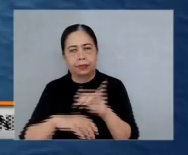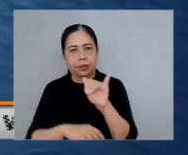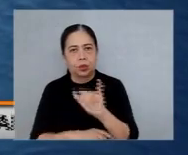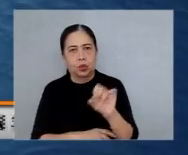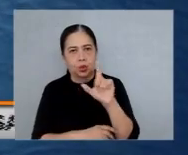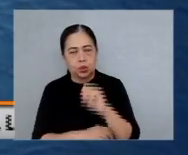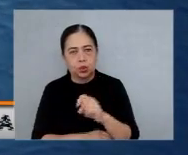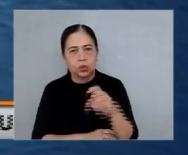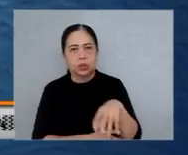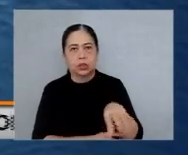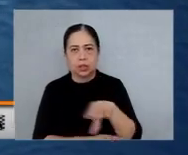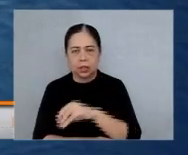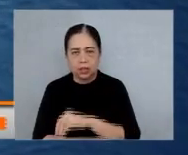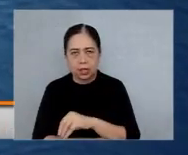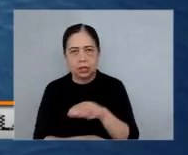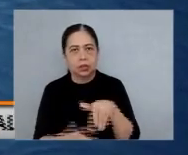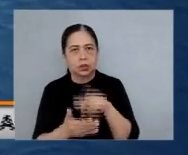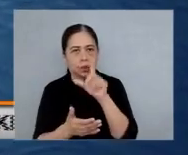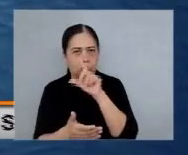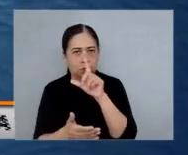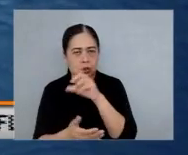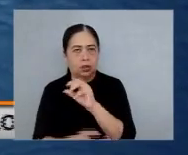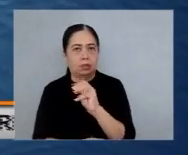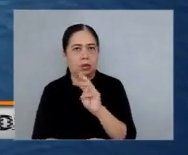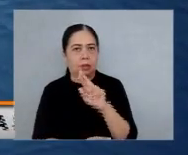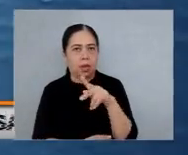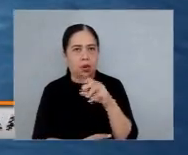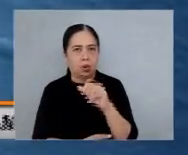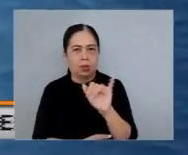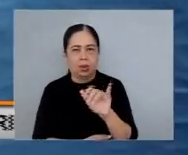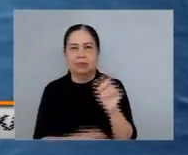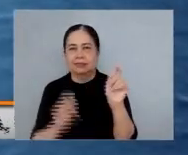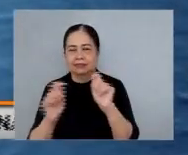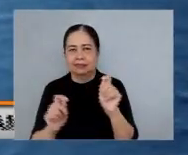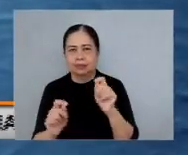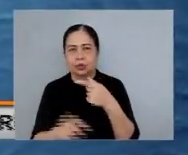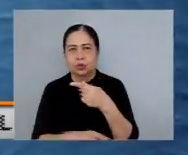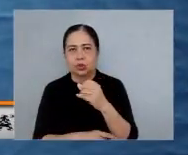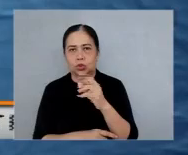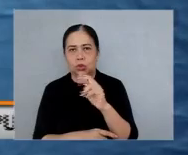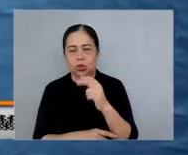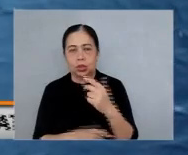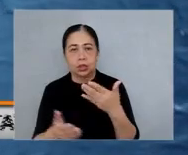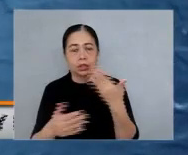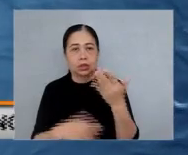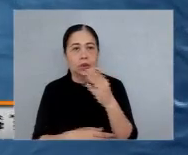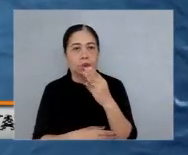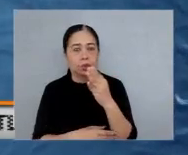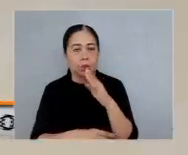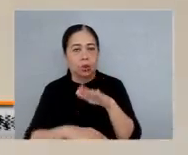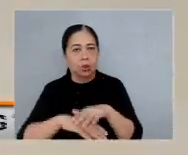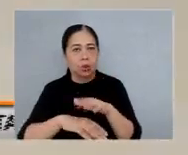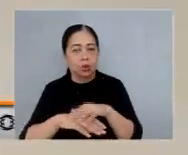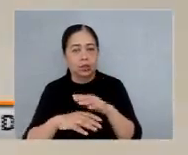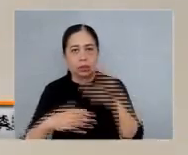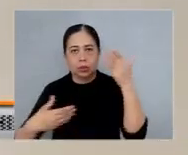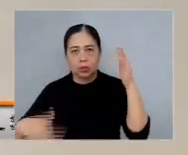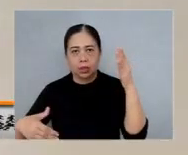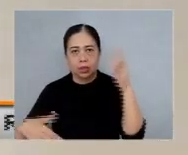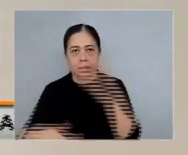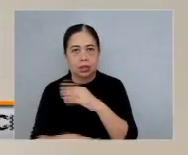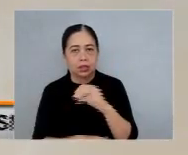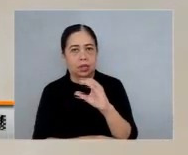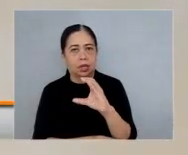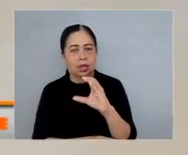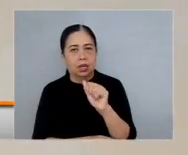Cagayan Valley Central Luzon at MIMAROPA dahil sa bagyong guring naka-blue alert naman sa celera at Calabarzon ang ibig lang